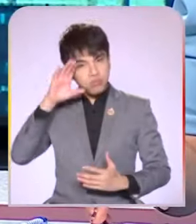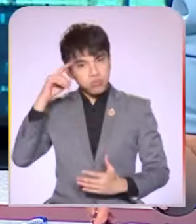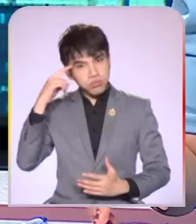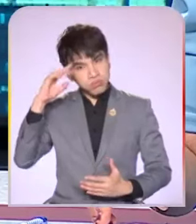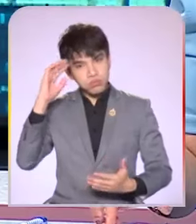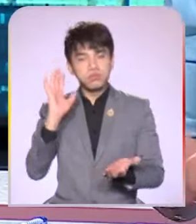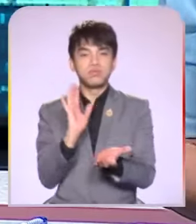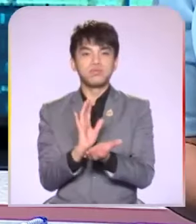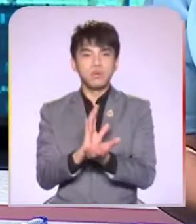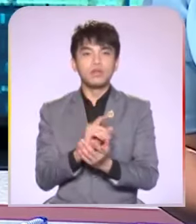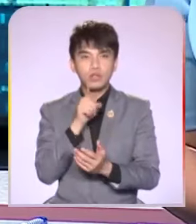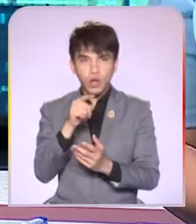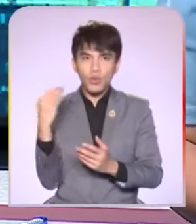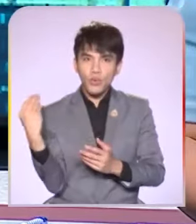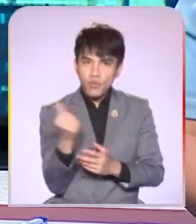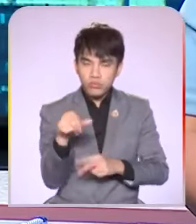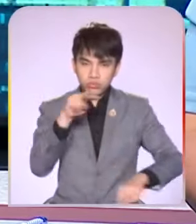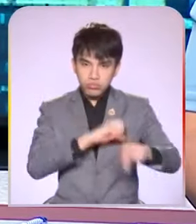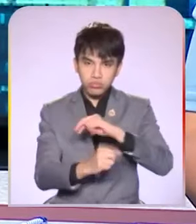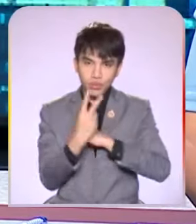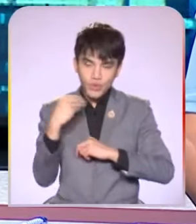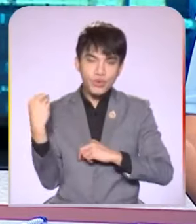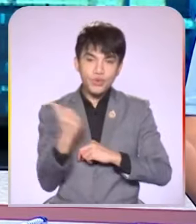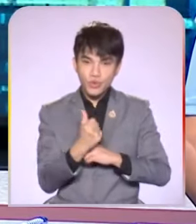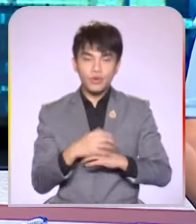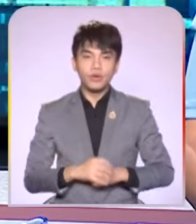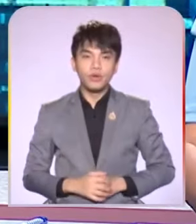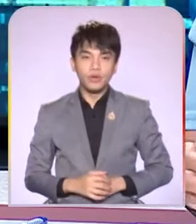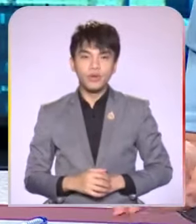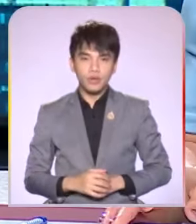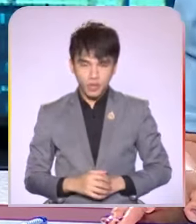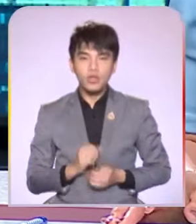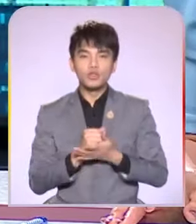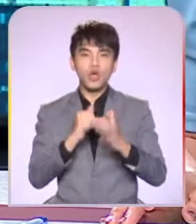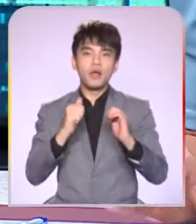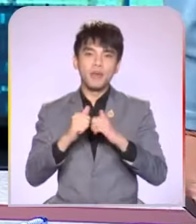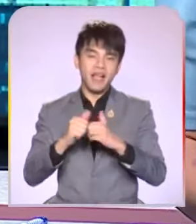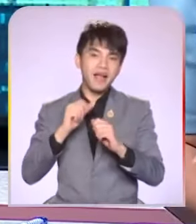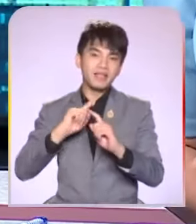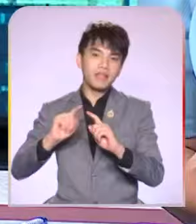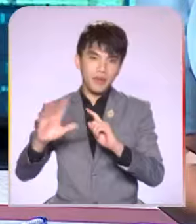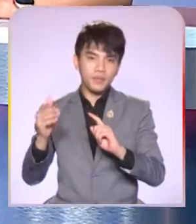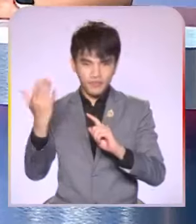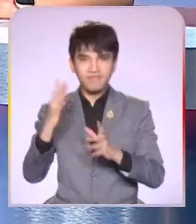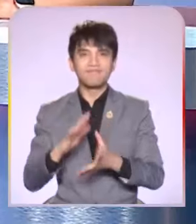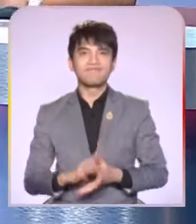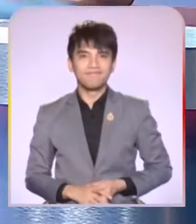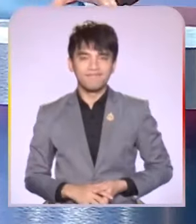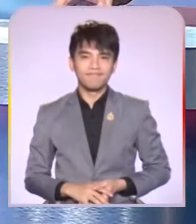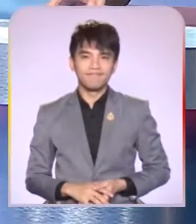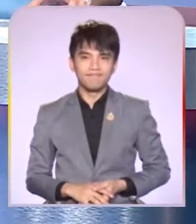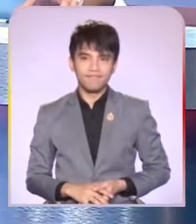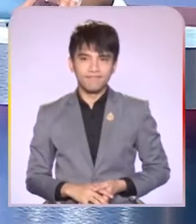จ้าหน้าที่ตำรวจนะฮะก็คงต้องเร่งนะฮะให้เร็วที่สุดนะครับในการที่จะบรรเทาทุกความเดือดร้อนนะครับของผู้